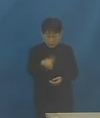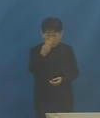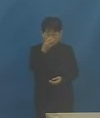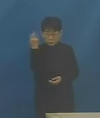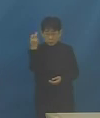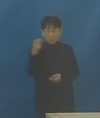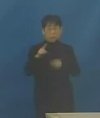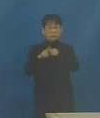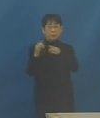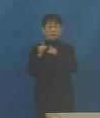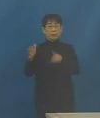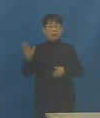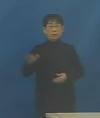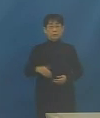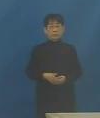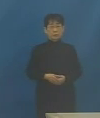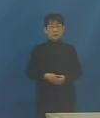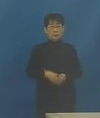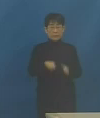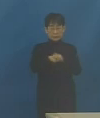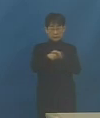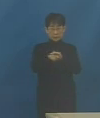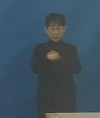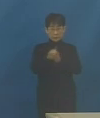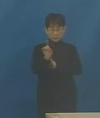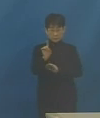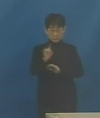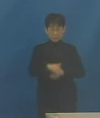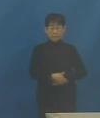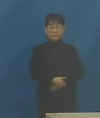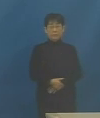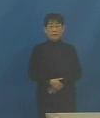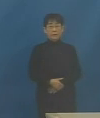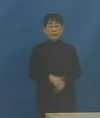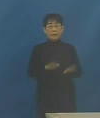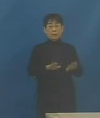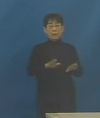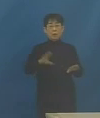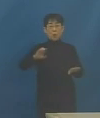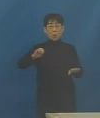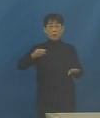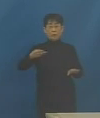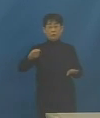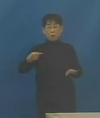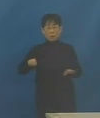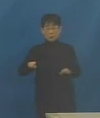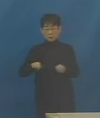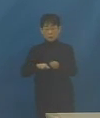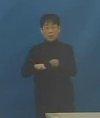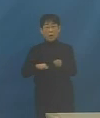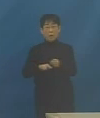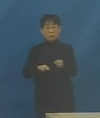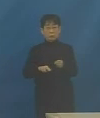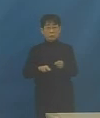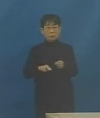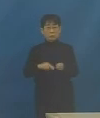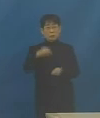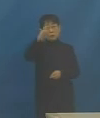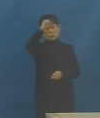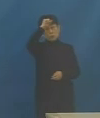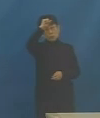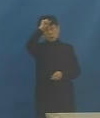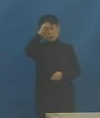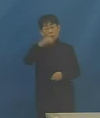ます何を意味するかというとですね今のオミクロン株は大抵症状が出ると思った方がいい